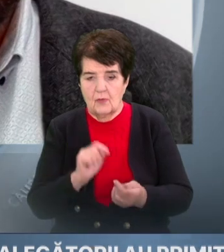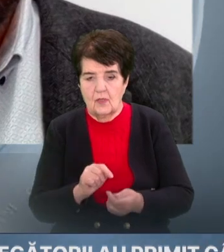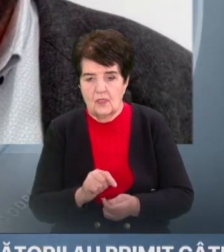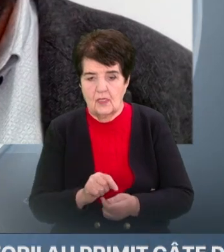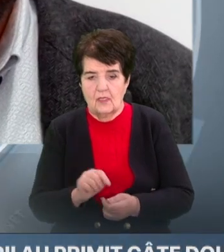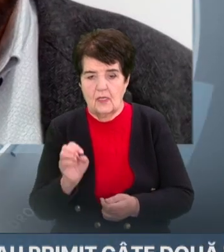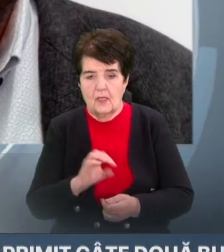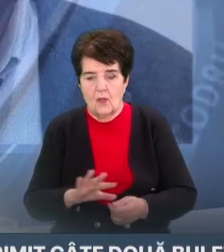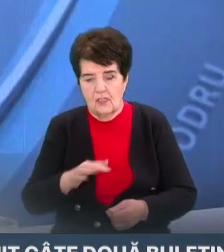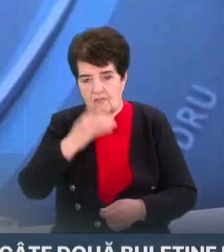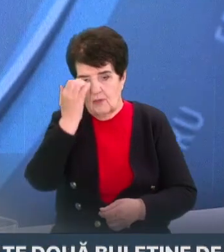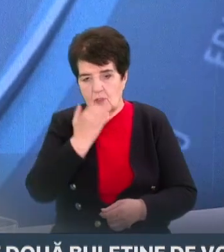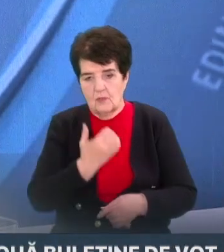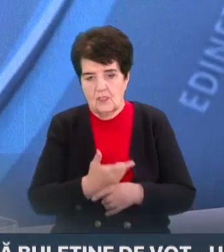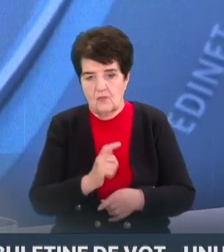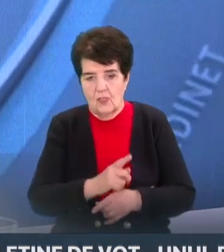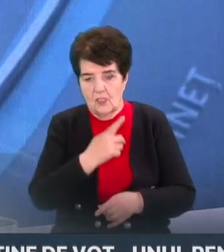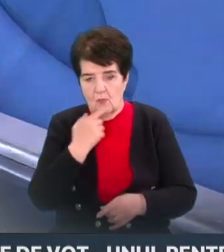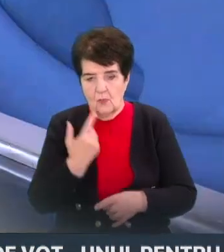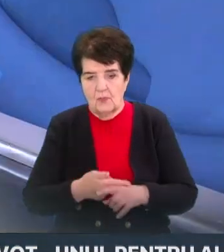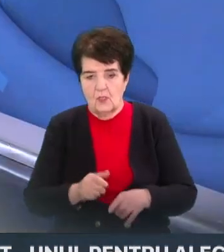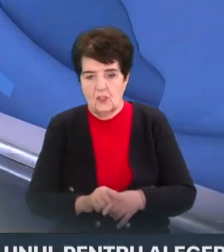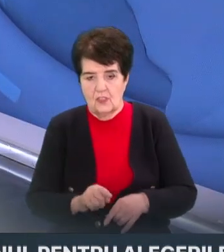Europene. Este inadmisibil. Eu vă mulțumesc tare mult pentru aceste